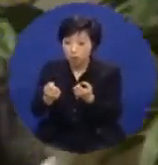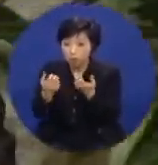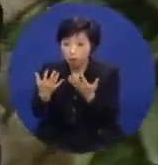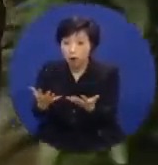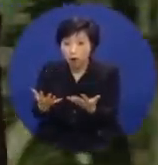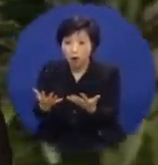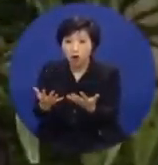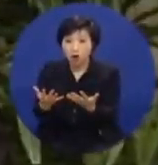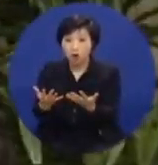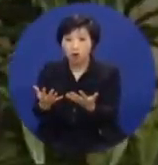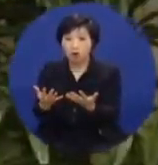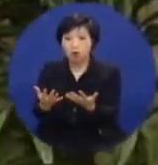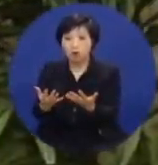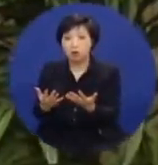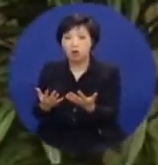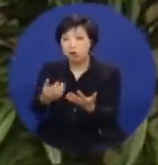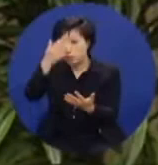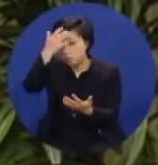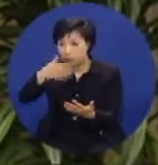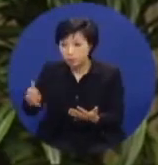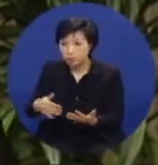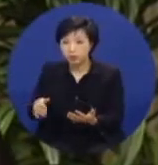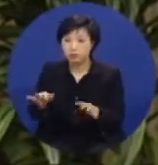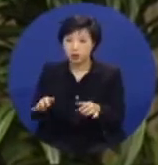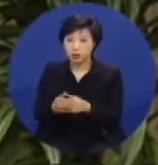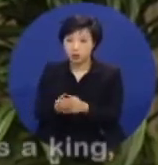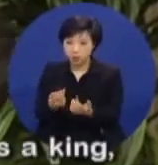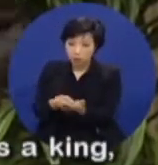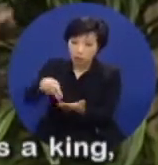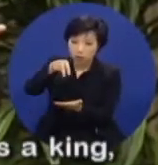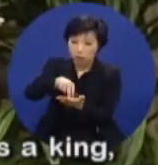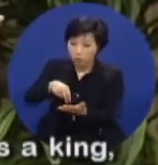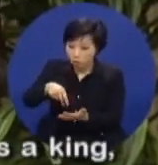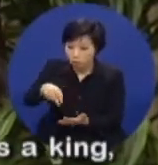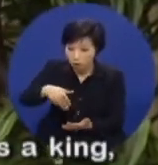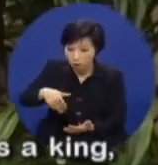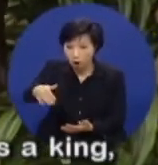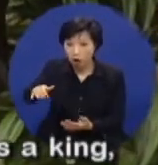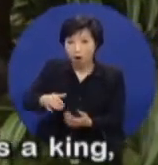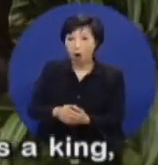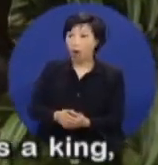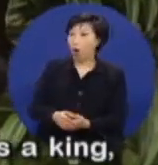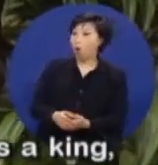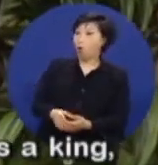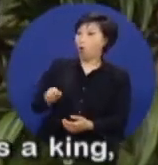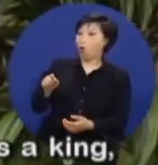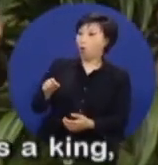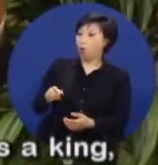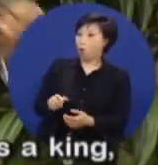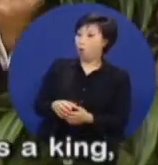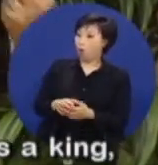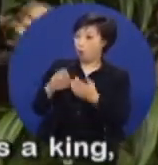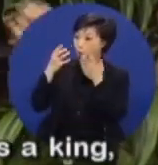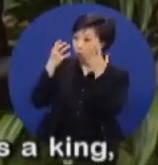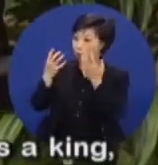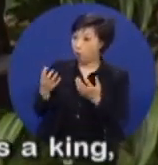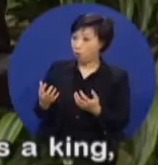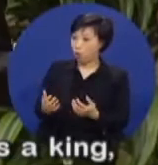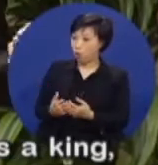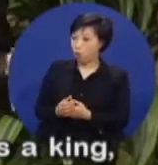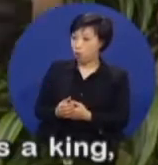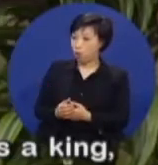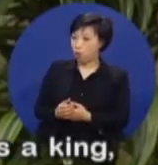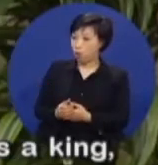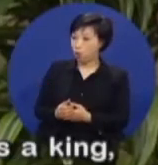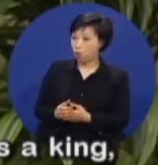치료하고 중 병자가 일어나 가 걸어가고 야 아 때 단어나